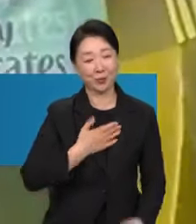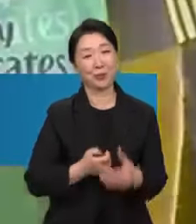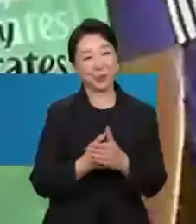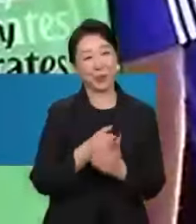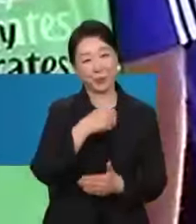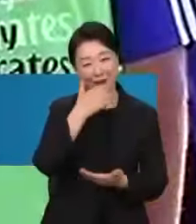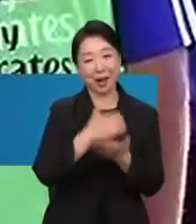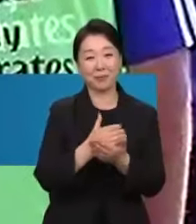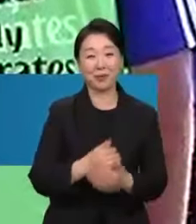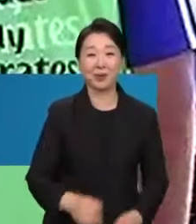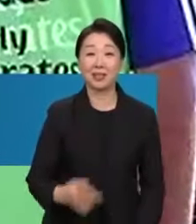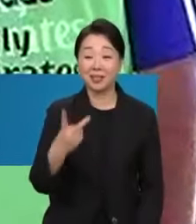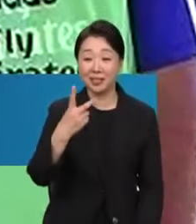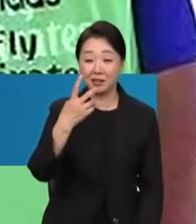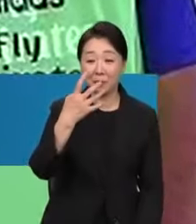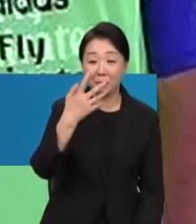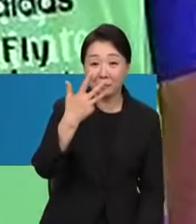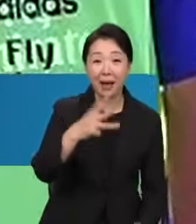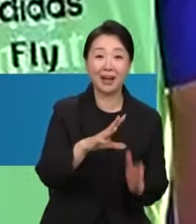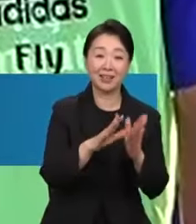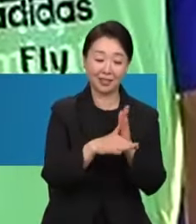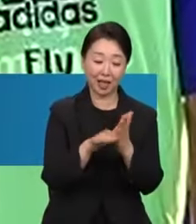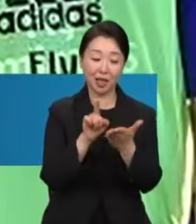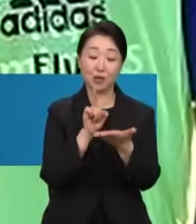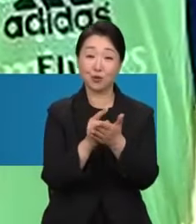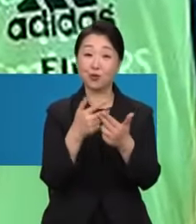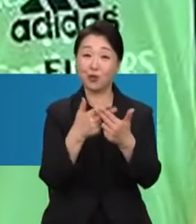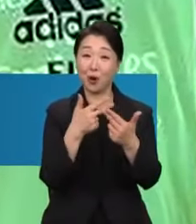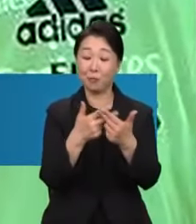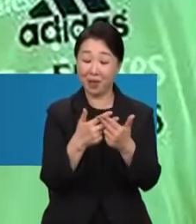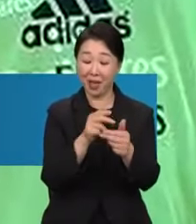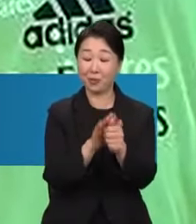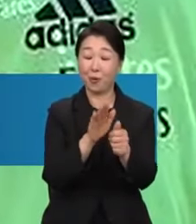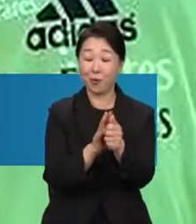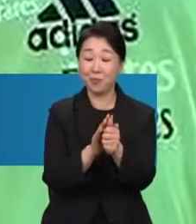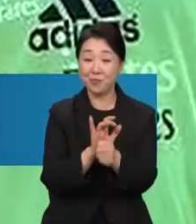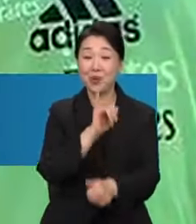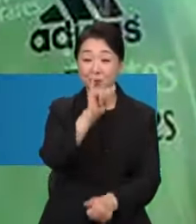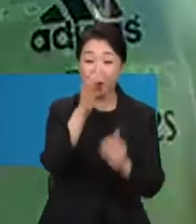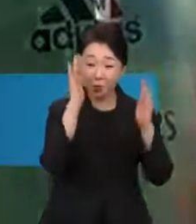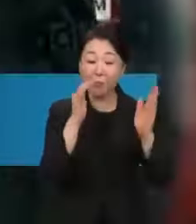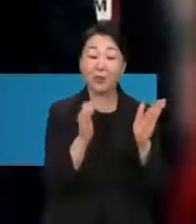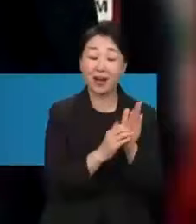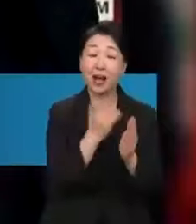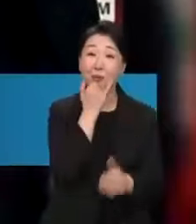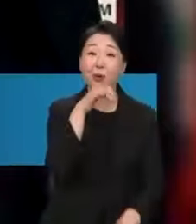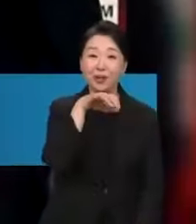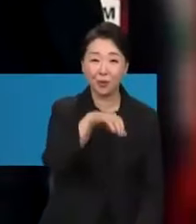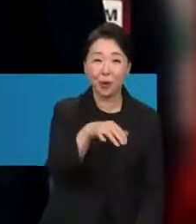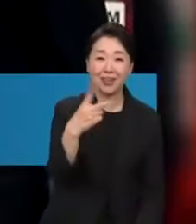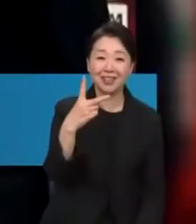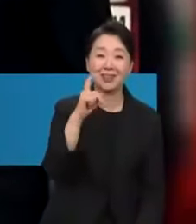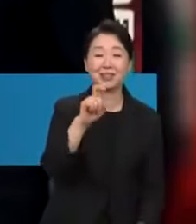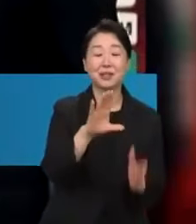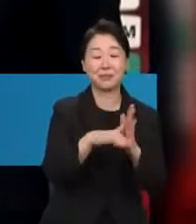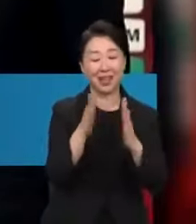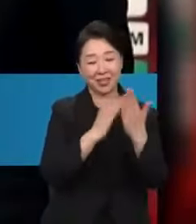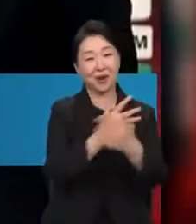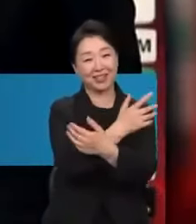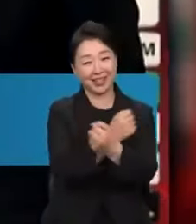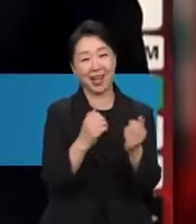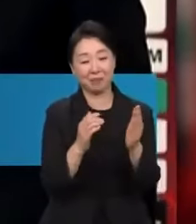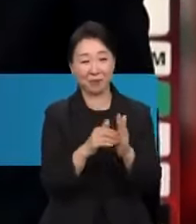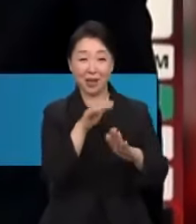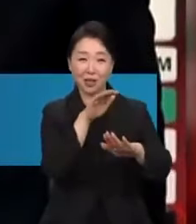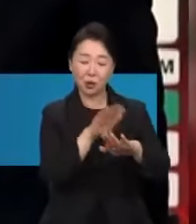없겠죠. 2008년 축구협회의 도움으로 축구 유학을 떠난 함부르크에서 2010년 정식 계약을 한 게